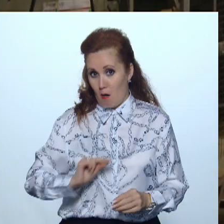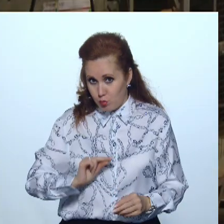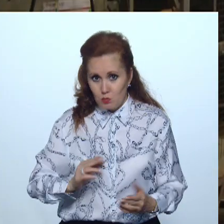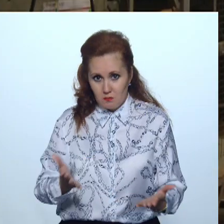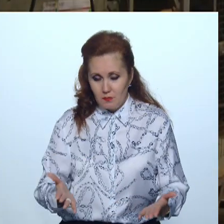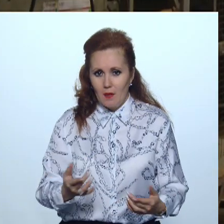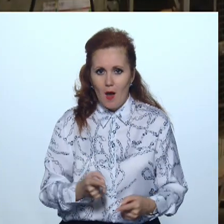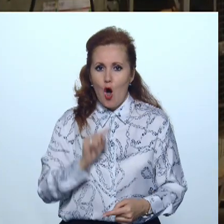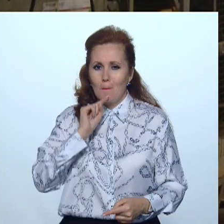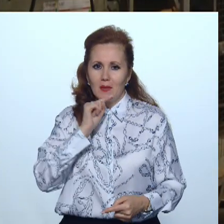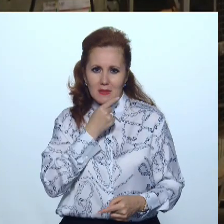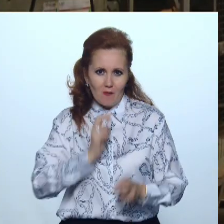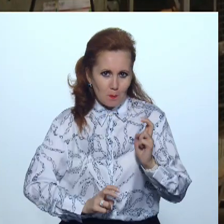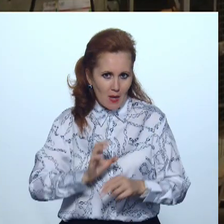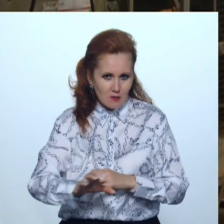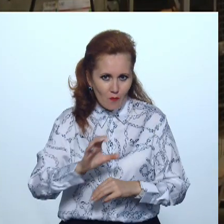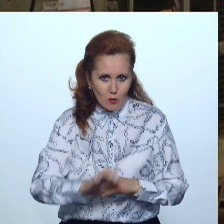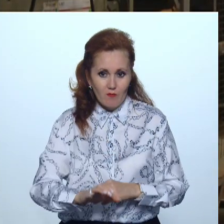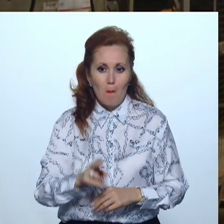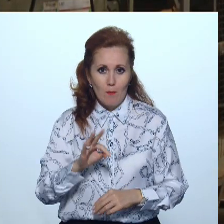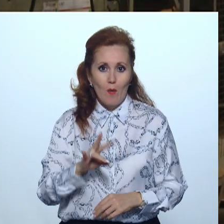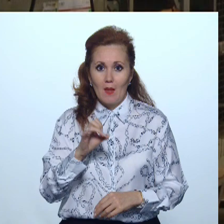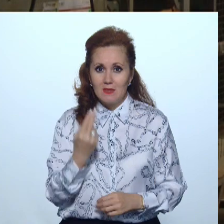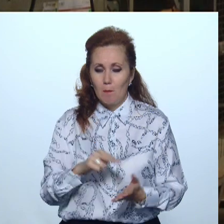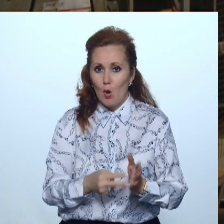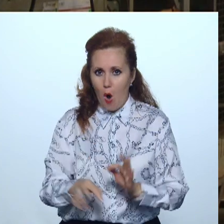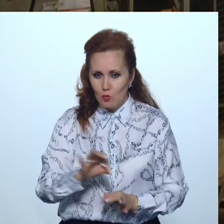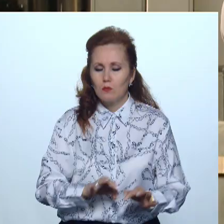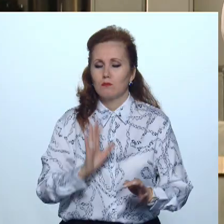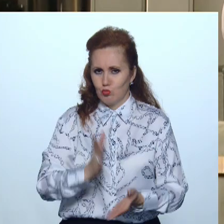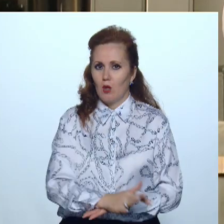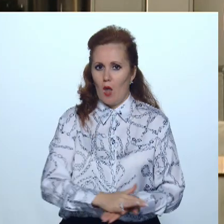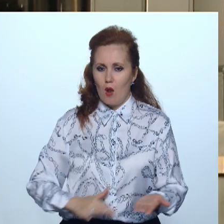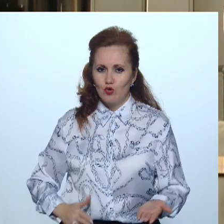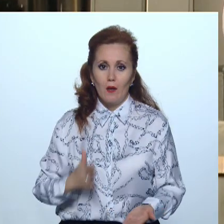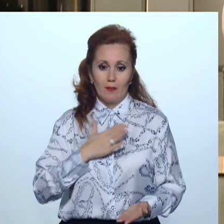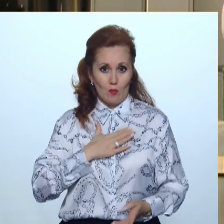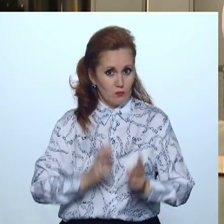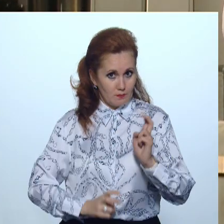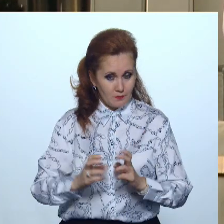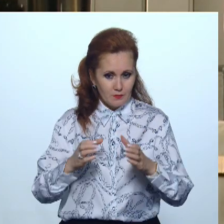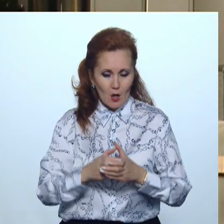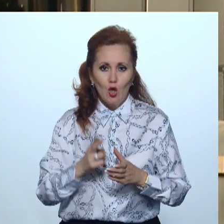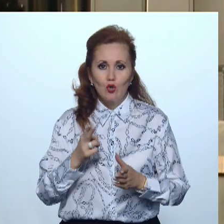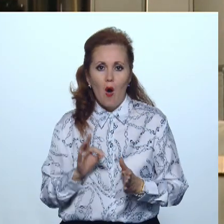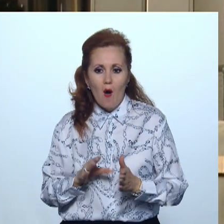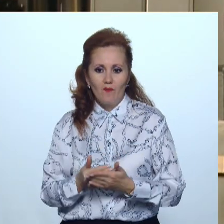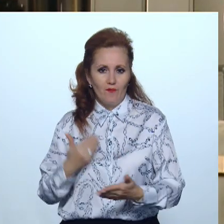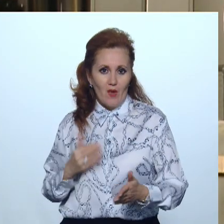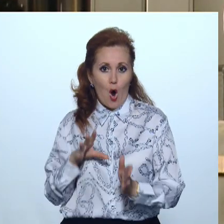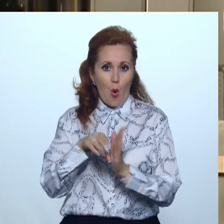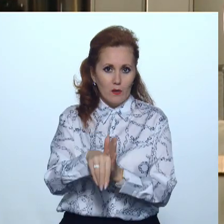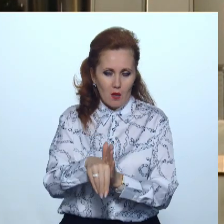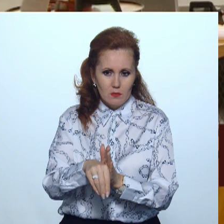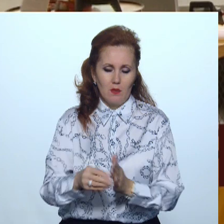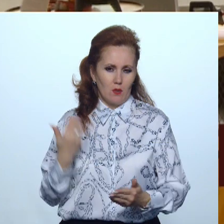работать. Оптимизировать производство в рамках нацпроекта на предприятии продолжат и дальше. Наше предприятие еще до входа в национальный проект